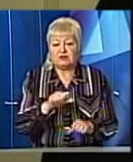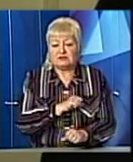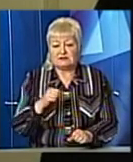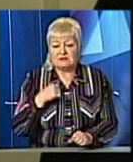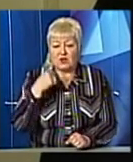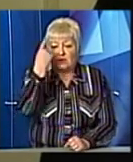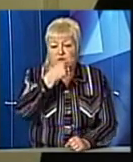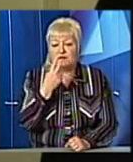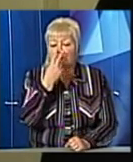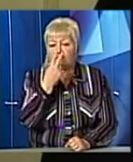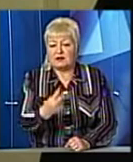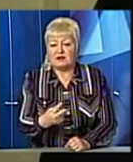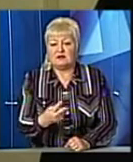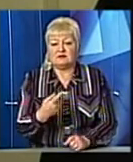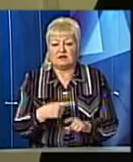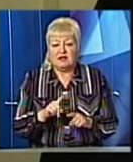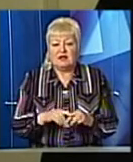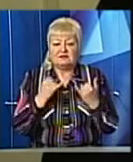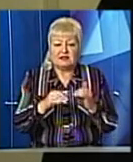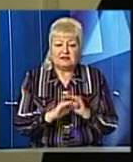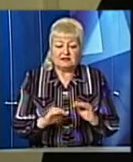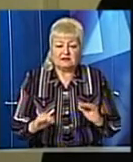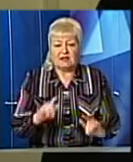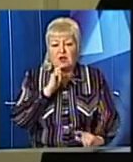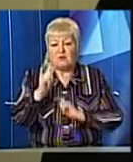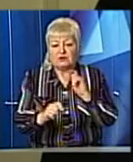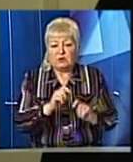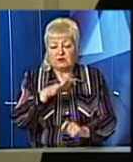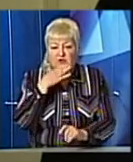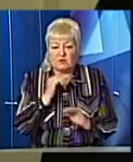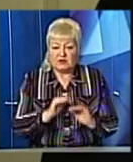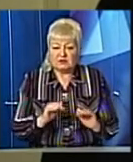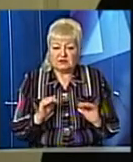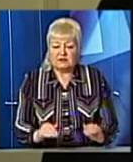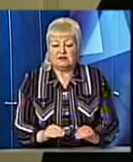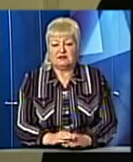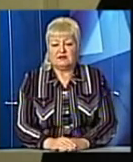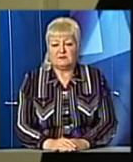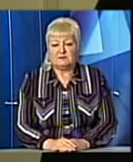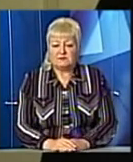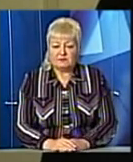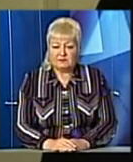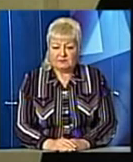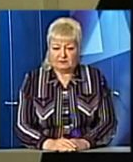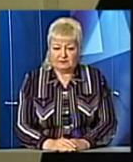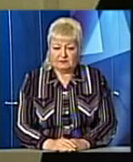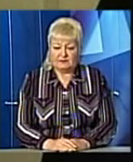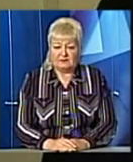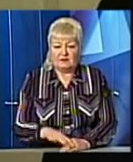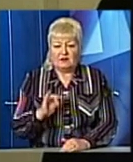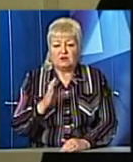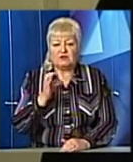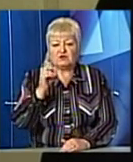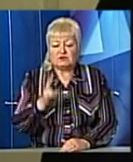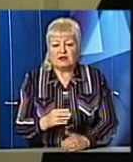переглянути. Це, як завжди, анімації для дітей, подарунків багато для дітей. Крім того, буде у нас про соціальна